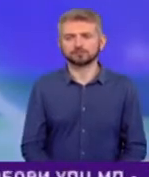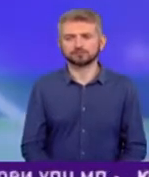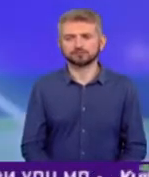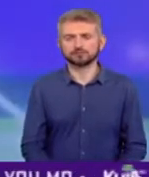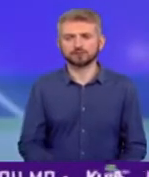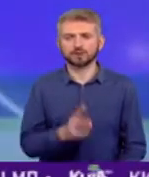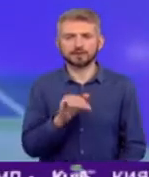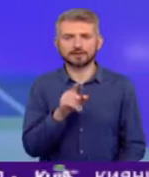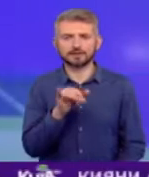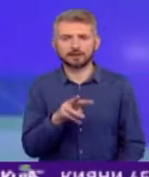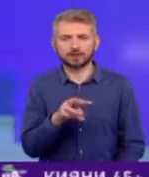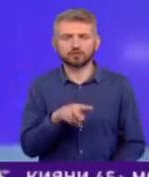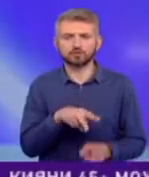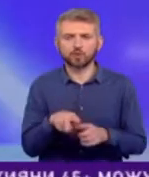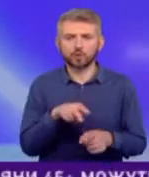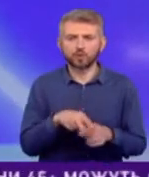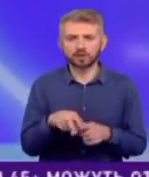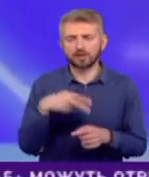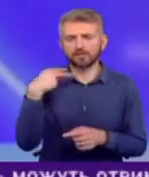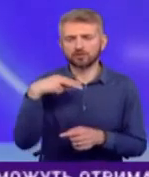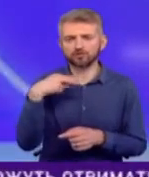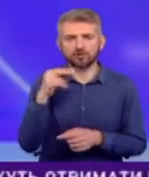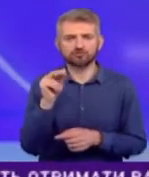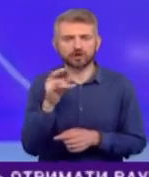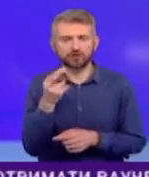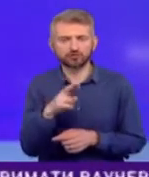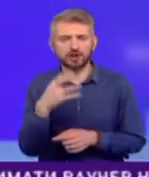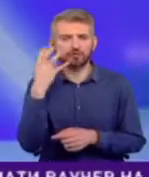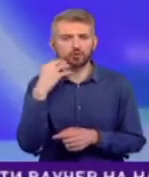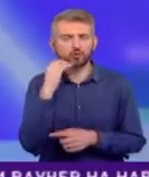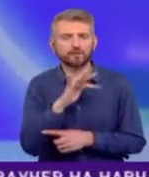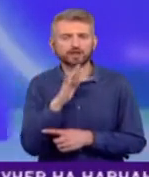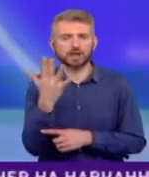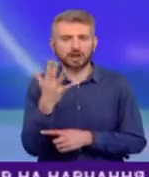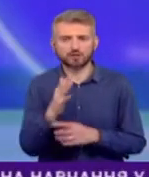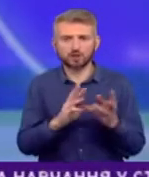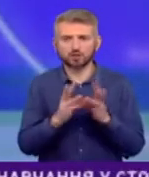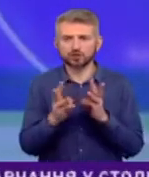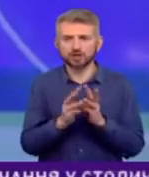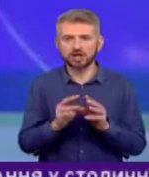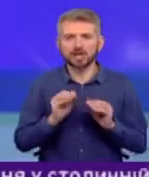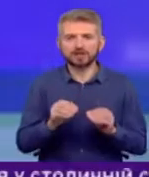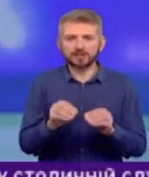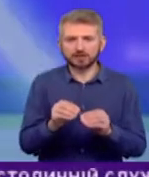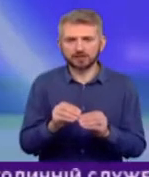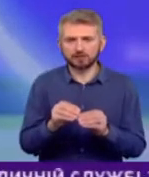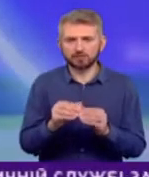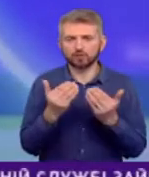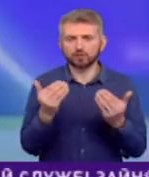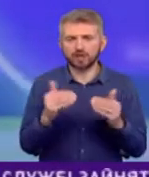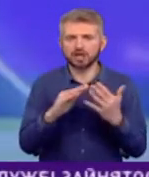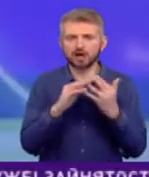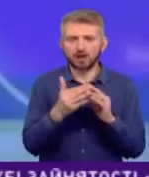Кизил, смородина, вишня та черешня – фруктові дерева та кущі висадили у музеї «Хата на Пріорці». Півтора століття